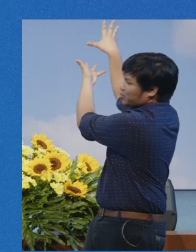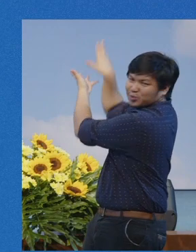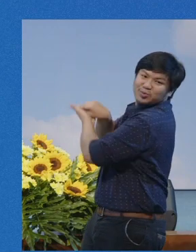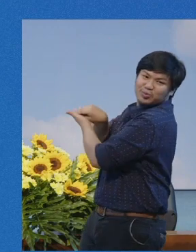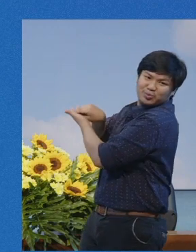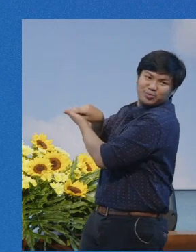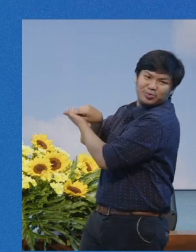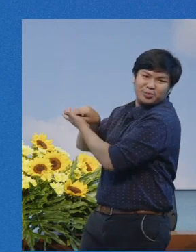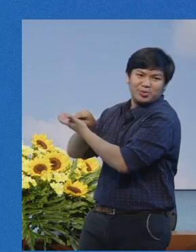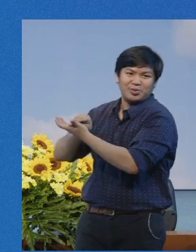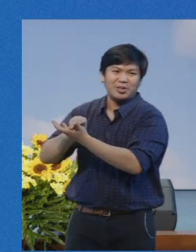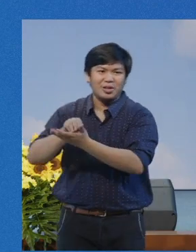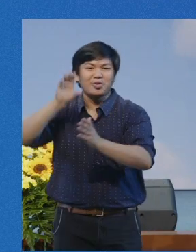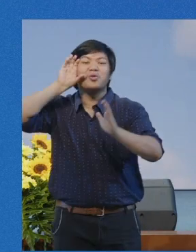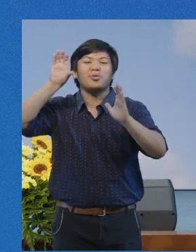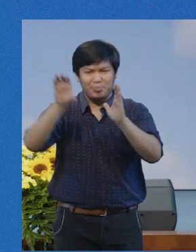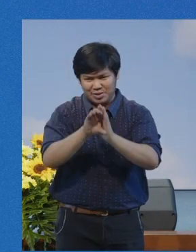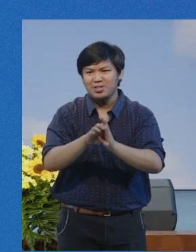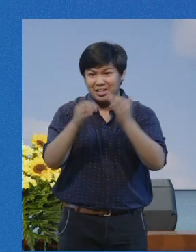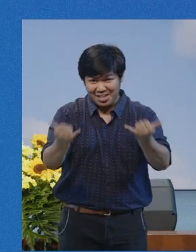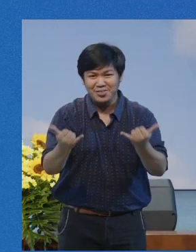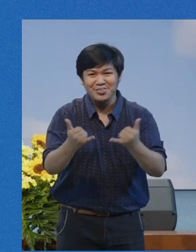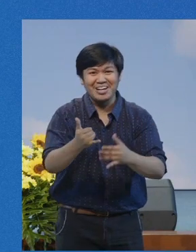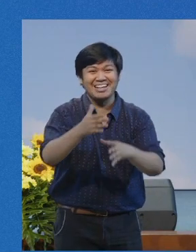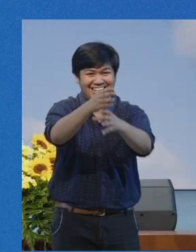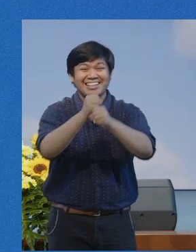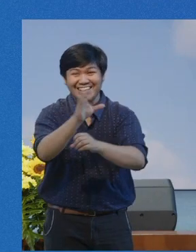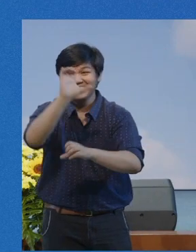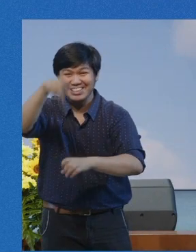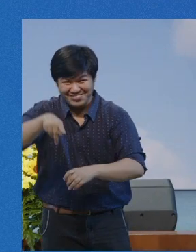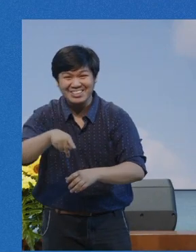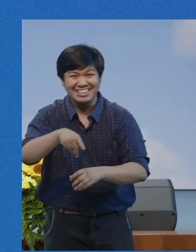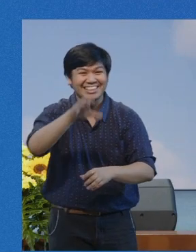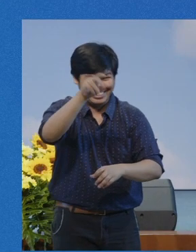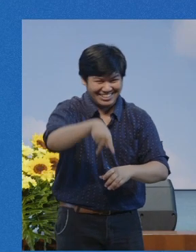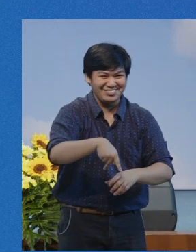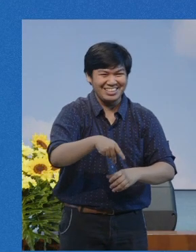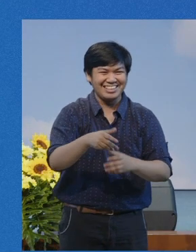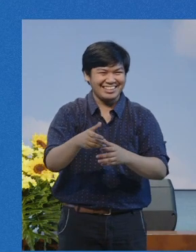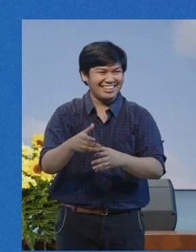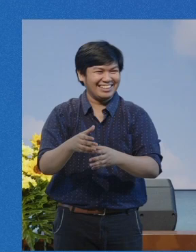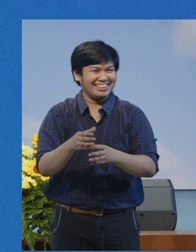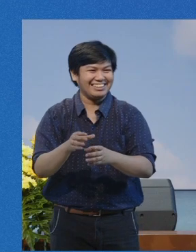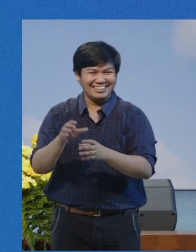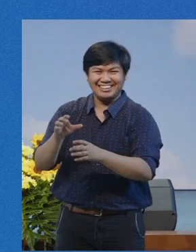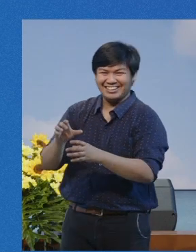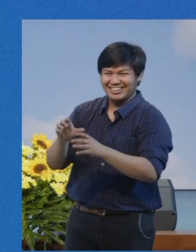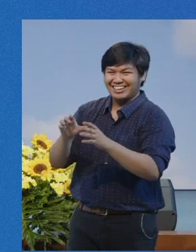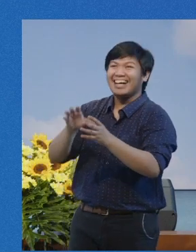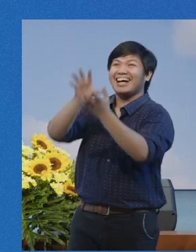ninyo. Kunan niyo, ngayon mismo, labas ang telepono, no? Bukas ang camera,